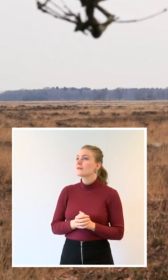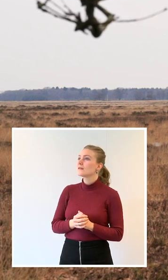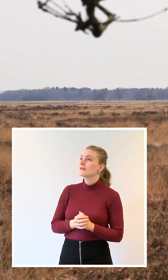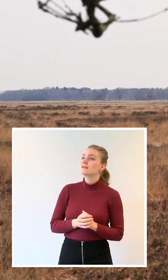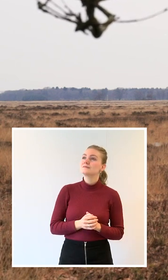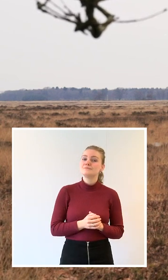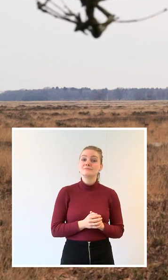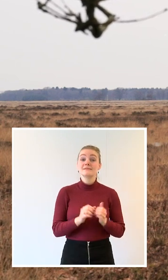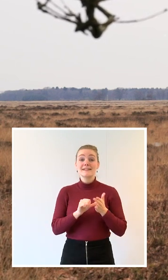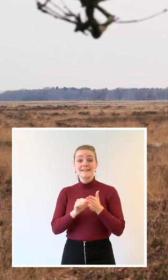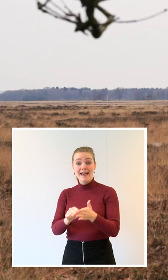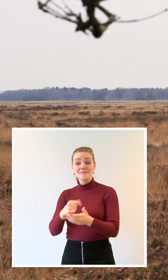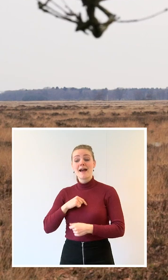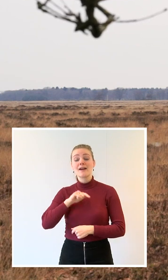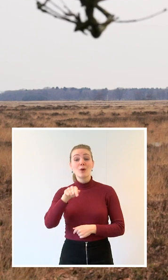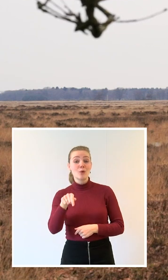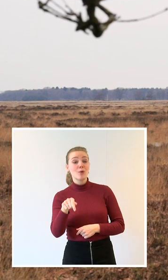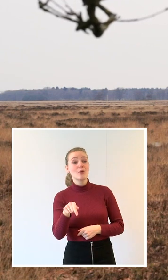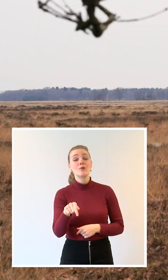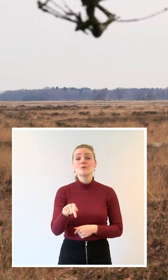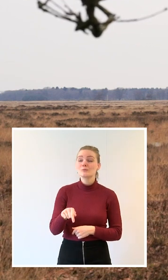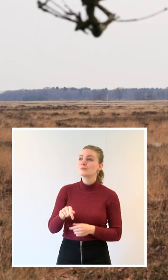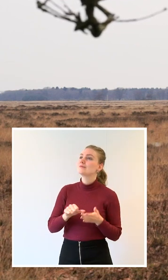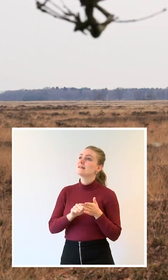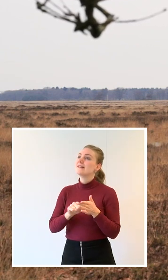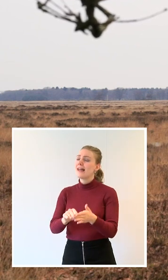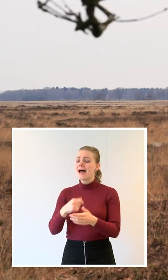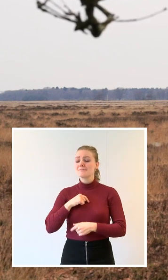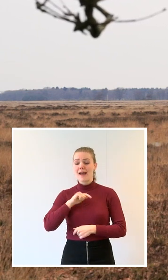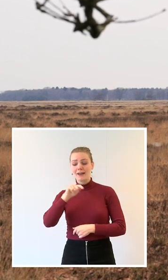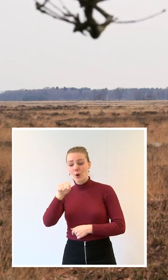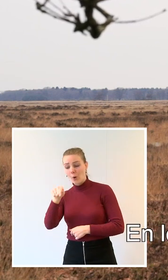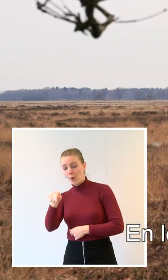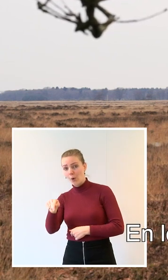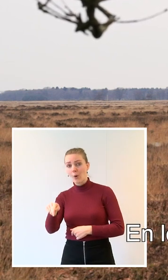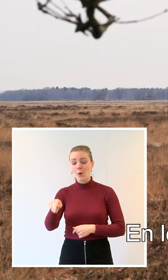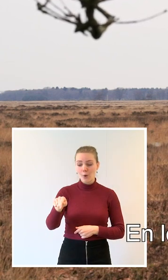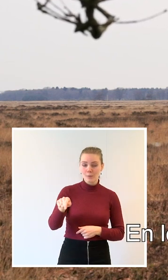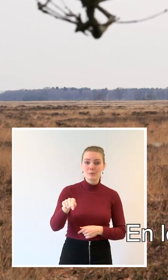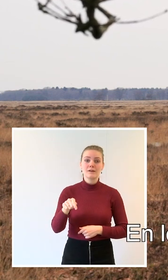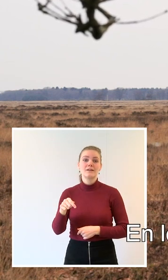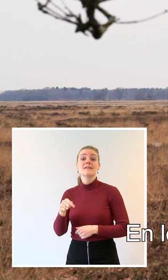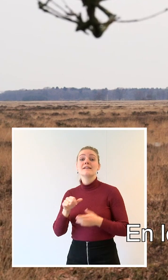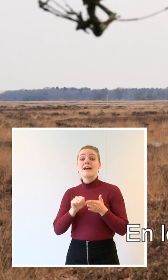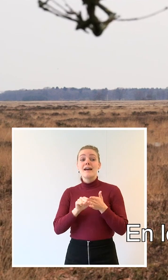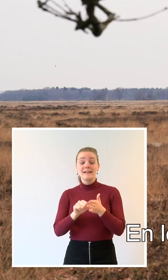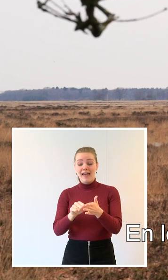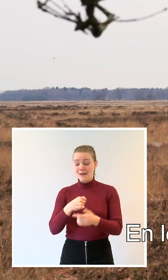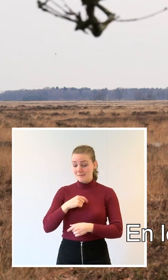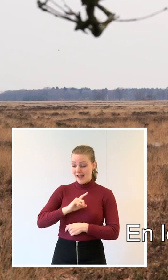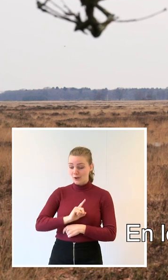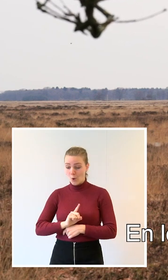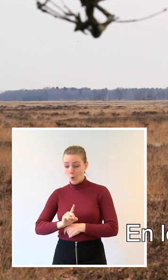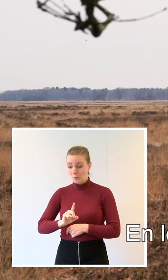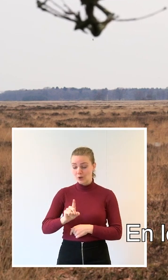Leid mij ook. En leid mij ook. En leid mij op de